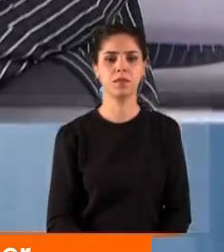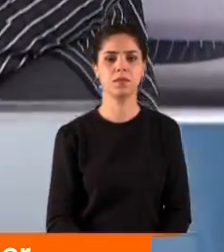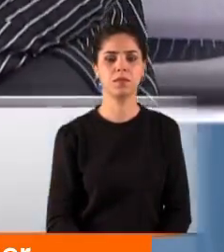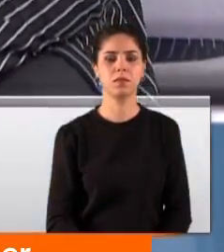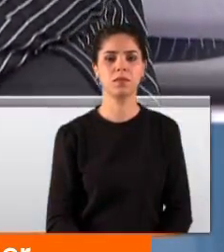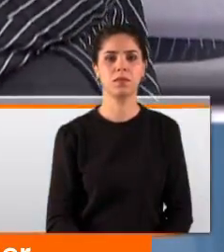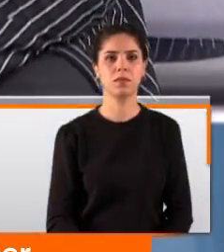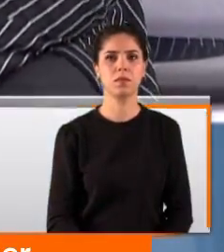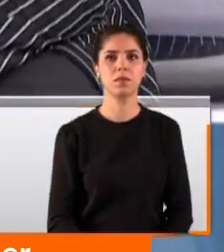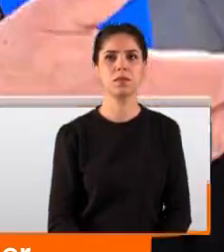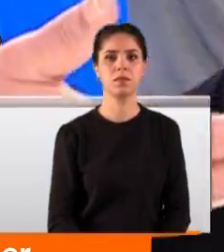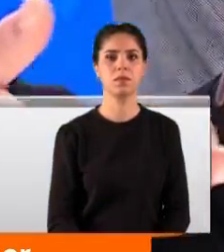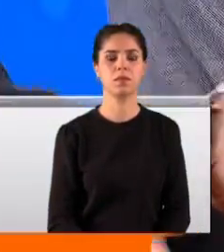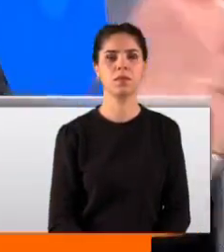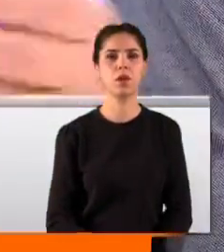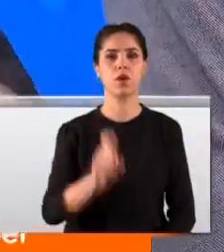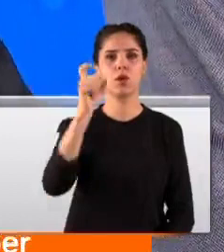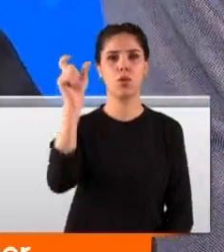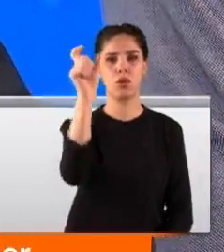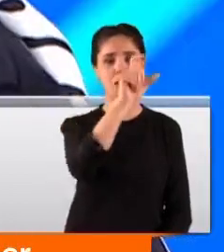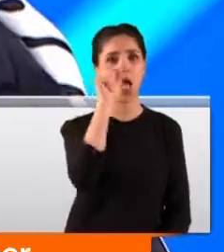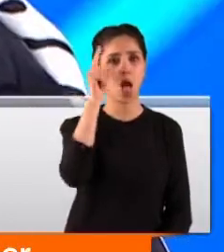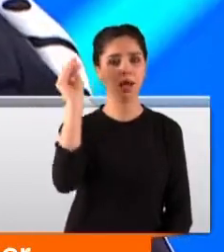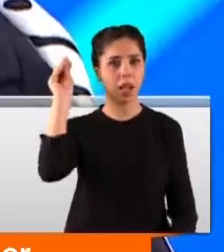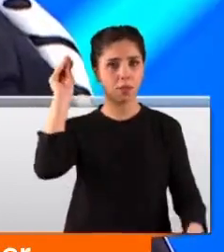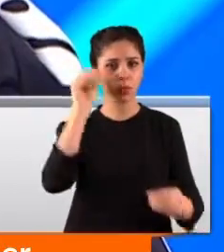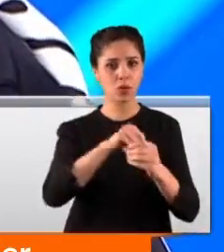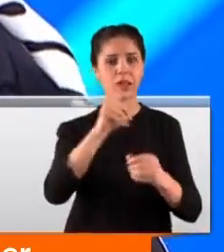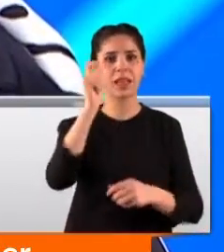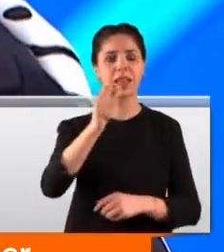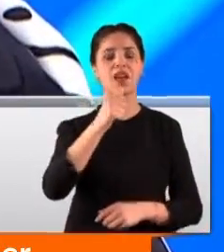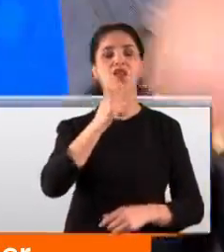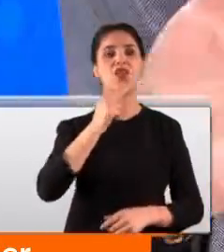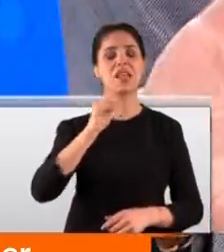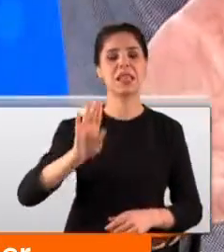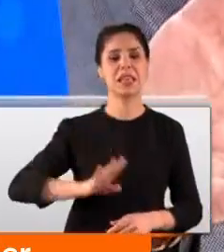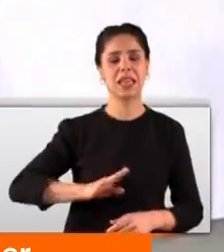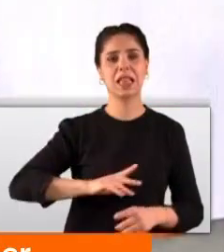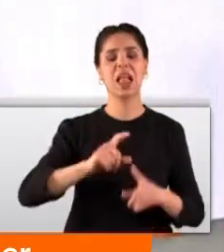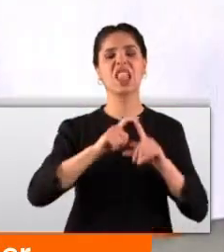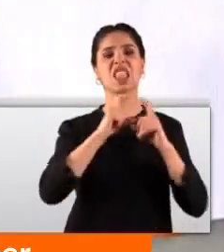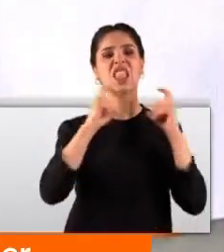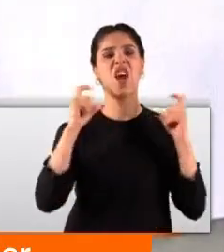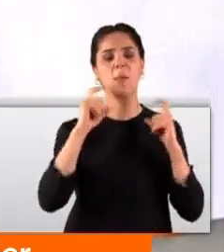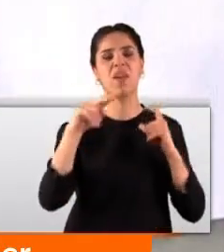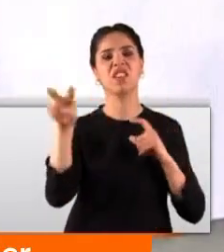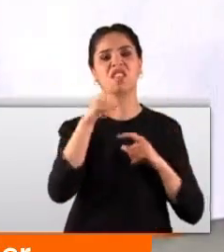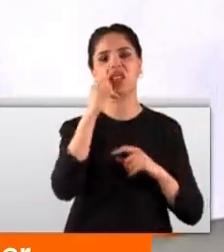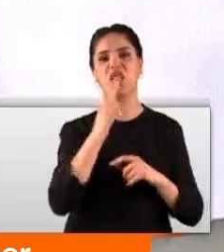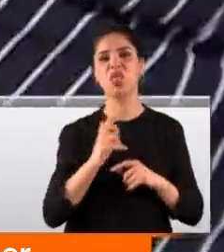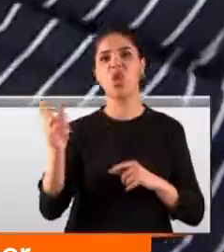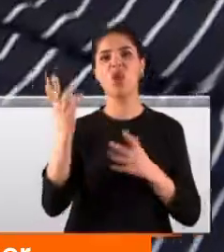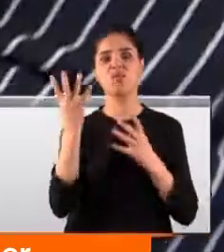başka hiçbir şey demiyorum. 9 aylık hasretin sonundaysa öz kızı ve damadı tarafından dolandırıldığı gerçeğiyle